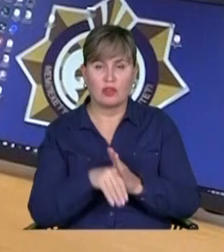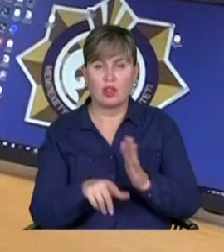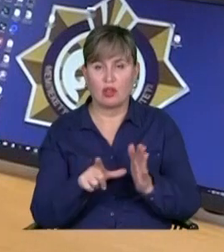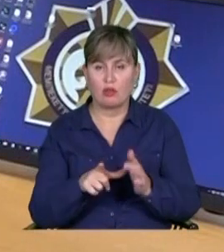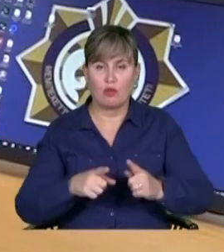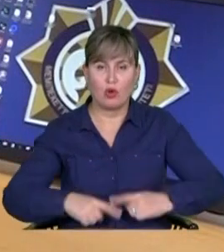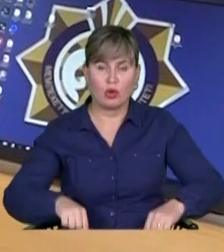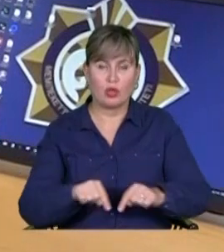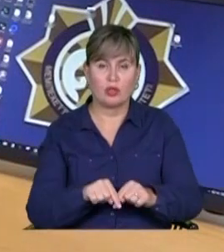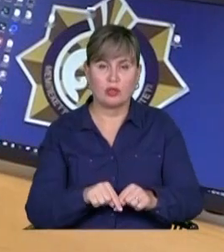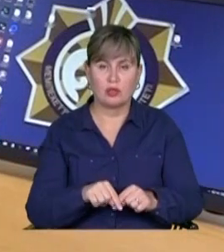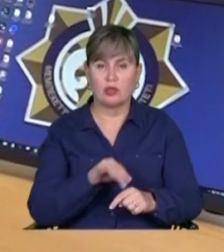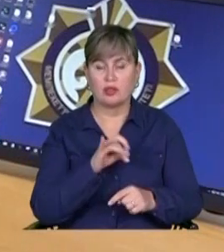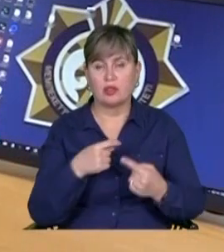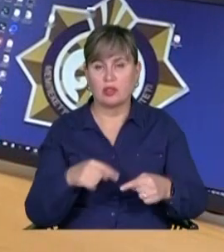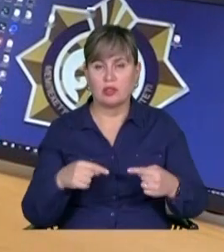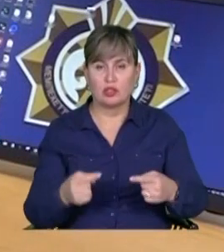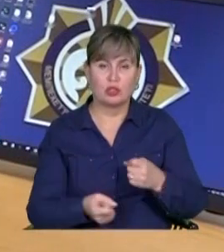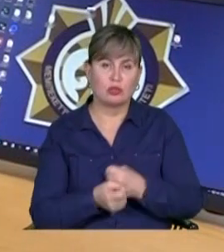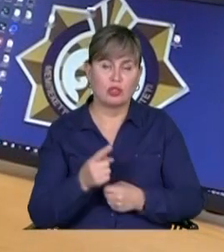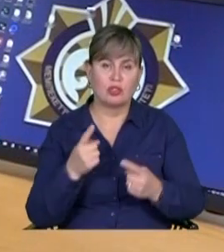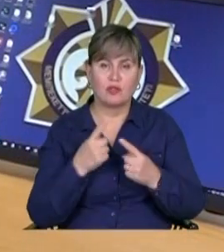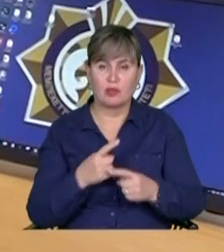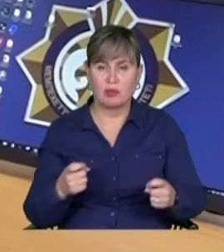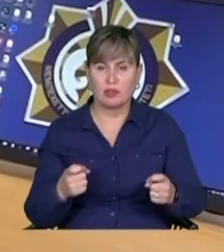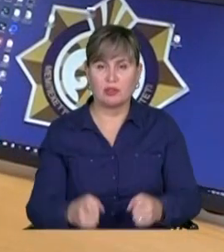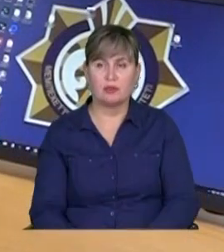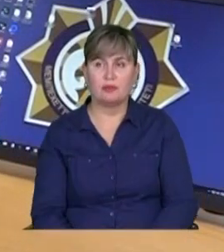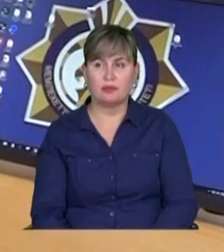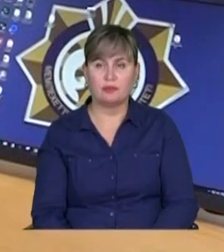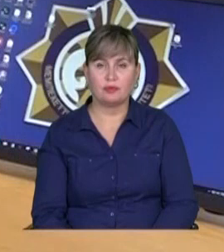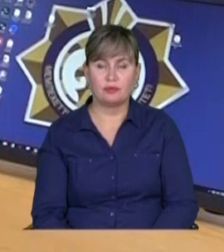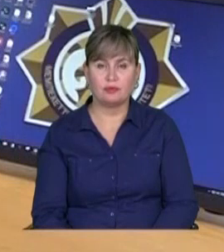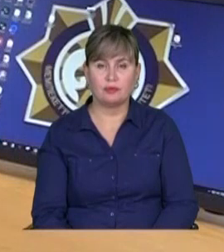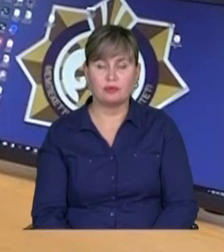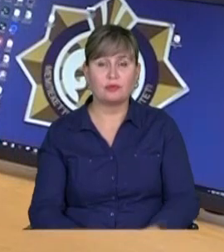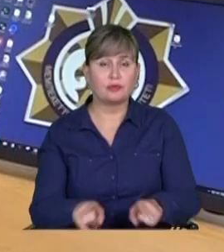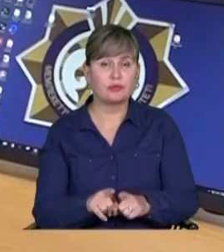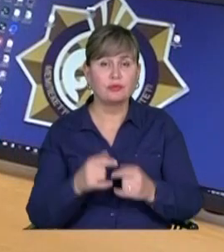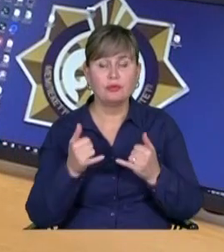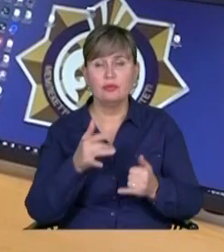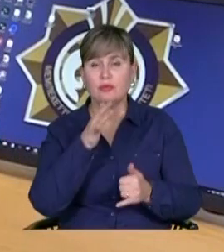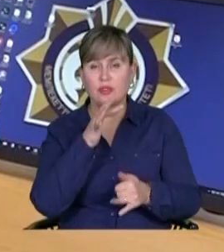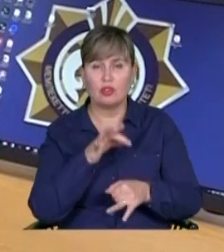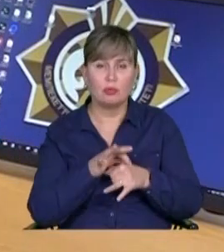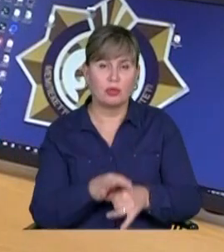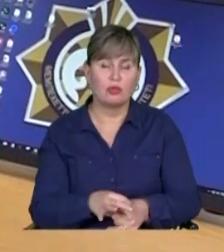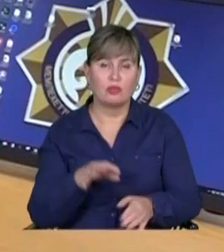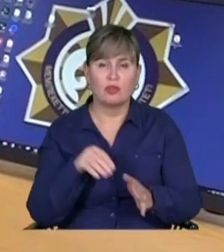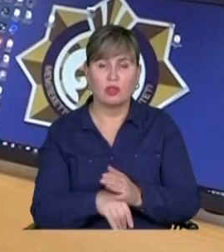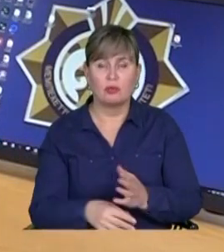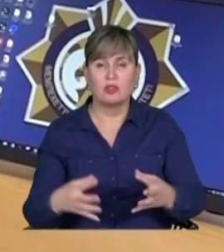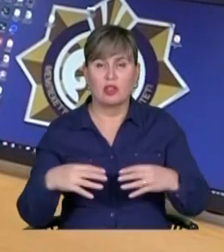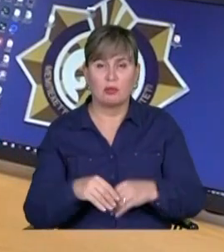органах, исходя из различных источников информации. Так, в настоящее время проводится работа в рамках